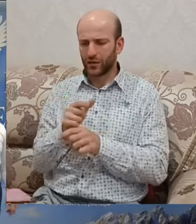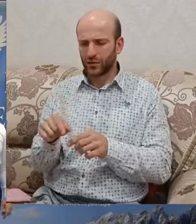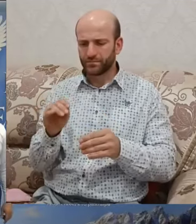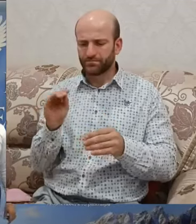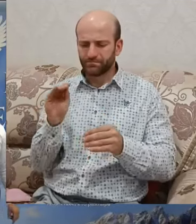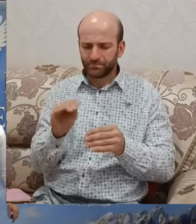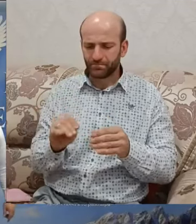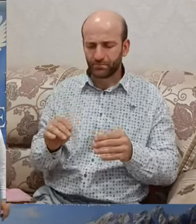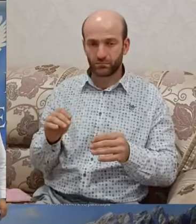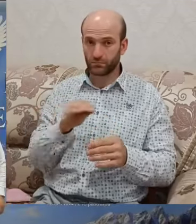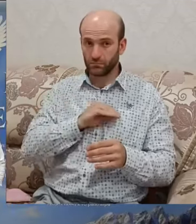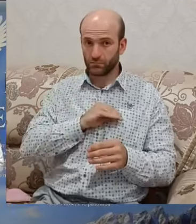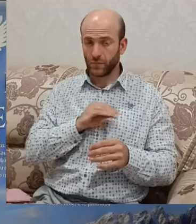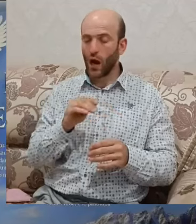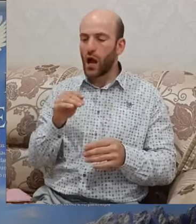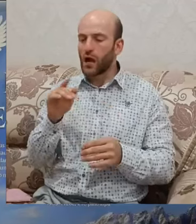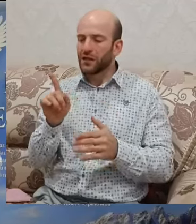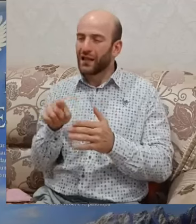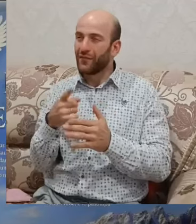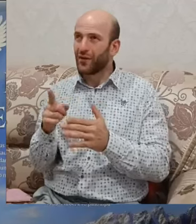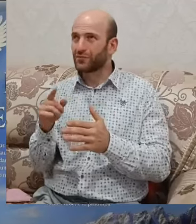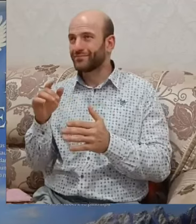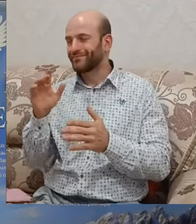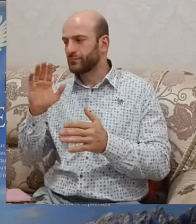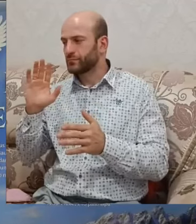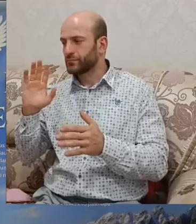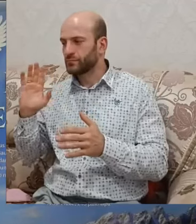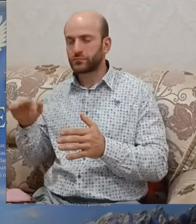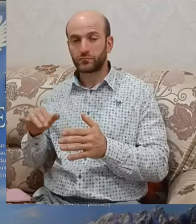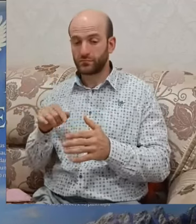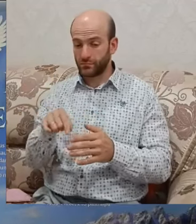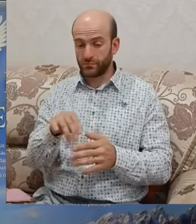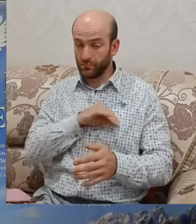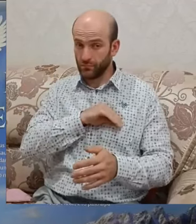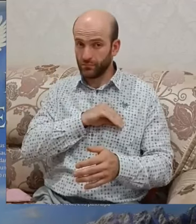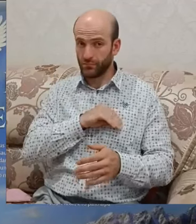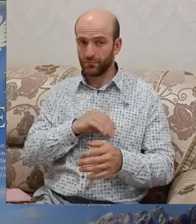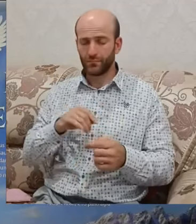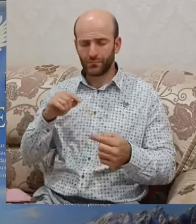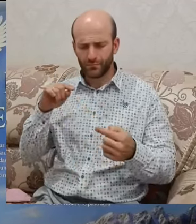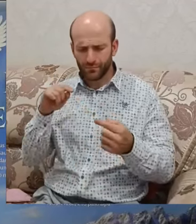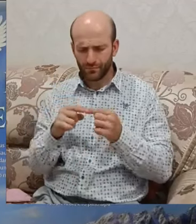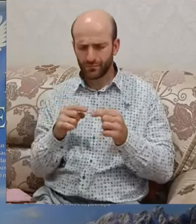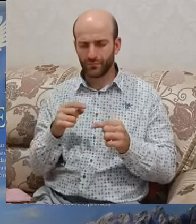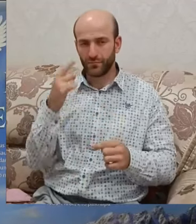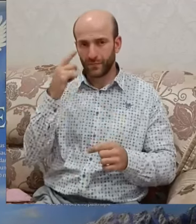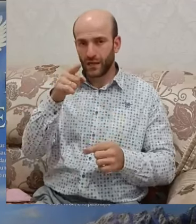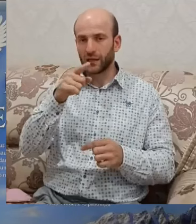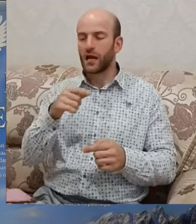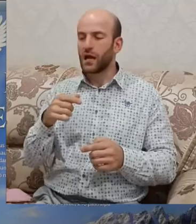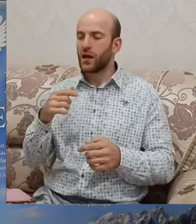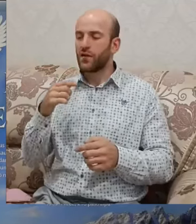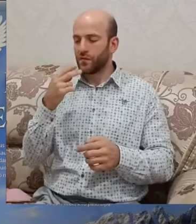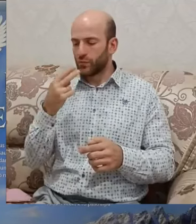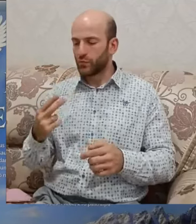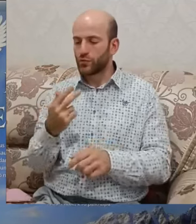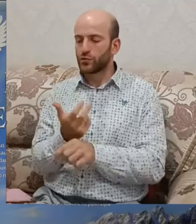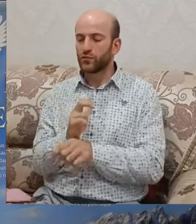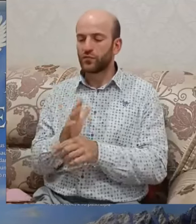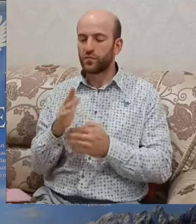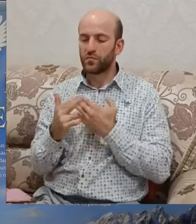формирует только слово. Mes matome tai Biblijoje, žinome tai iš Biblijos. Мы видим это в Библии, это знаем из Библии. Su kuo susitiko